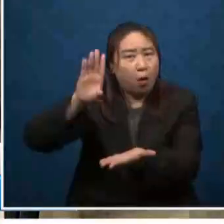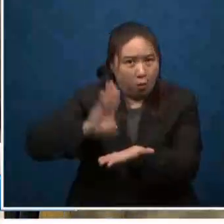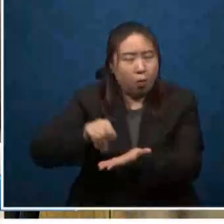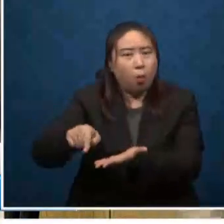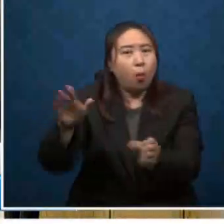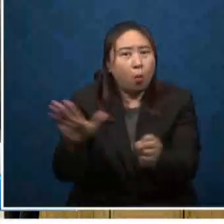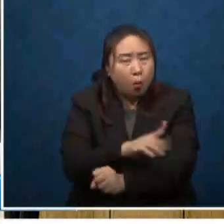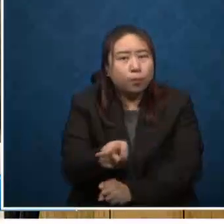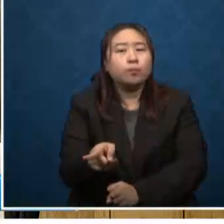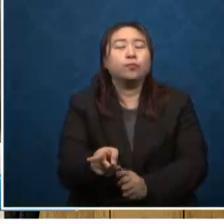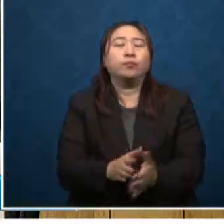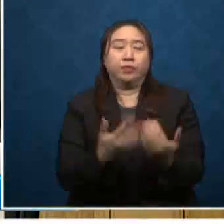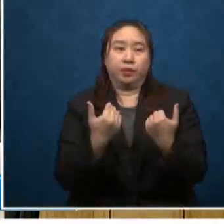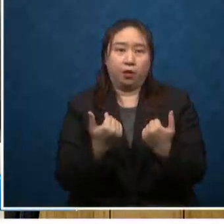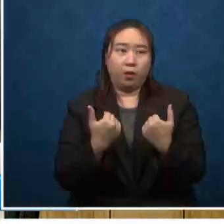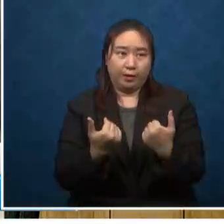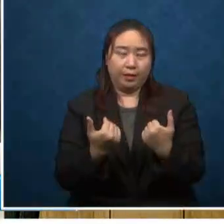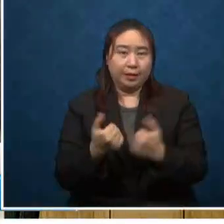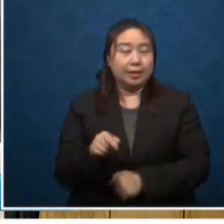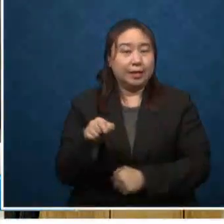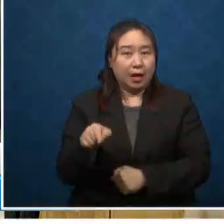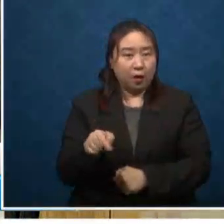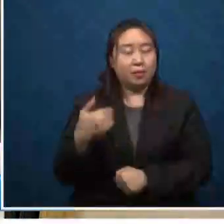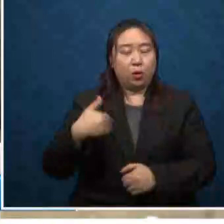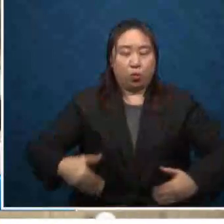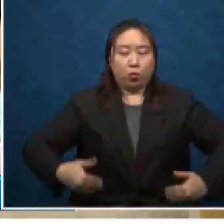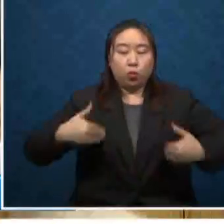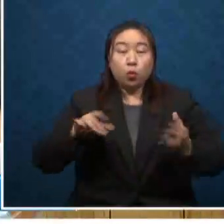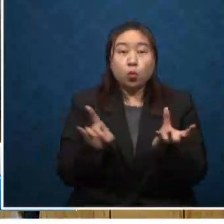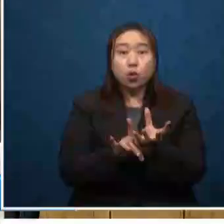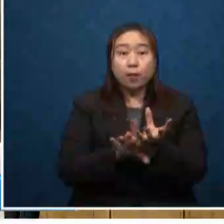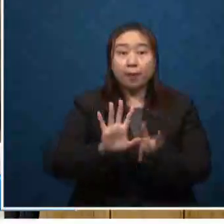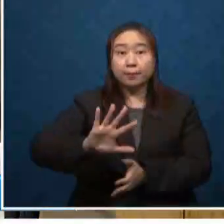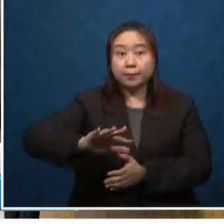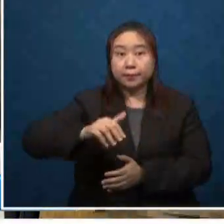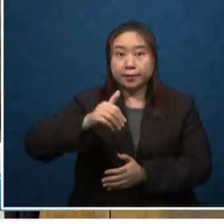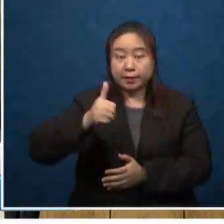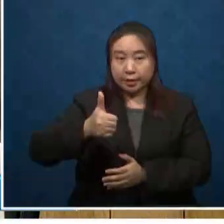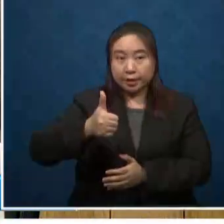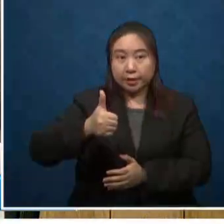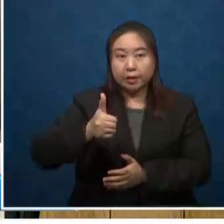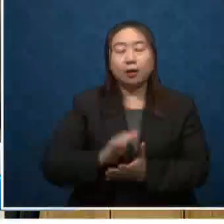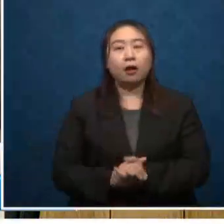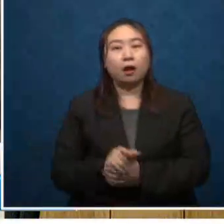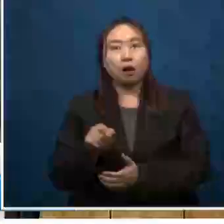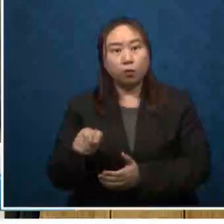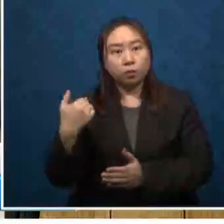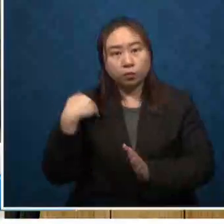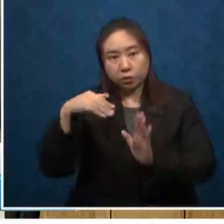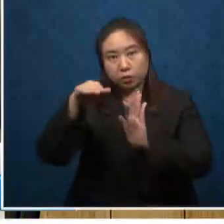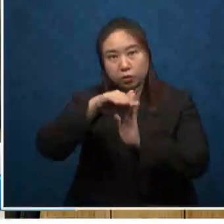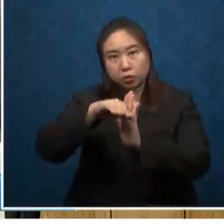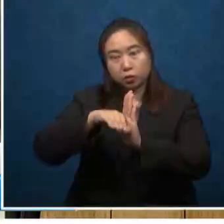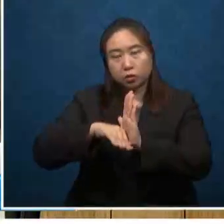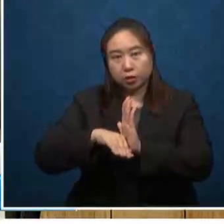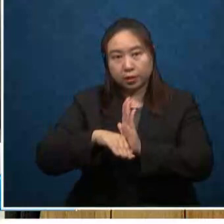พชีวิตด้วยดังนั้นการที่เขาจะมีคุณภาพชีวิตที่ดีนะครับการที่เขาจะมีกลไกใน